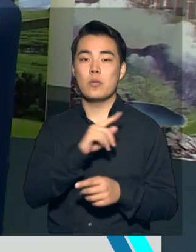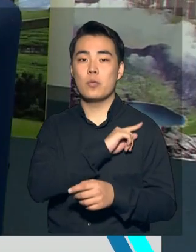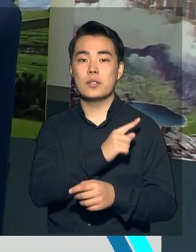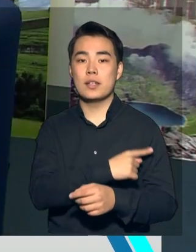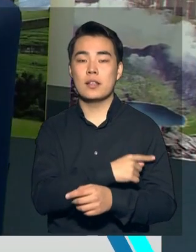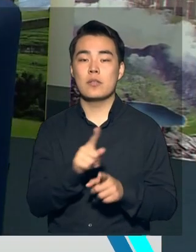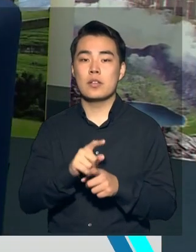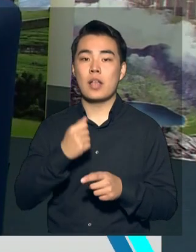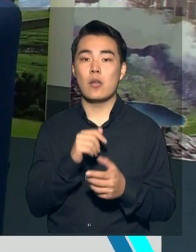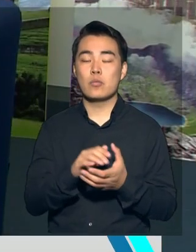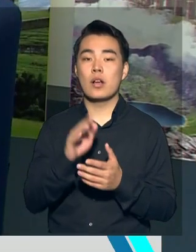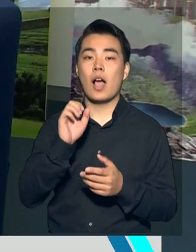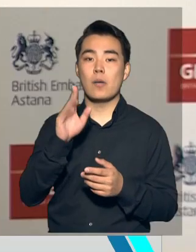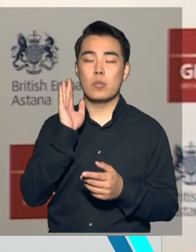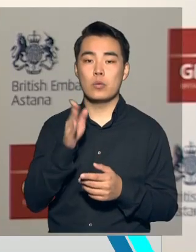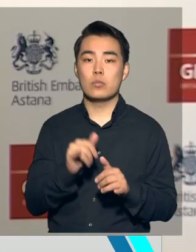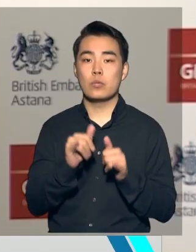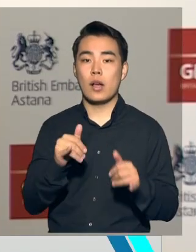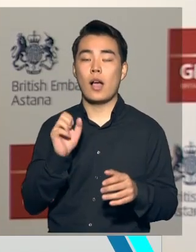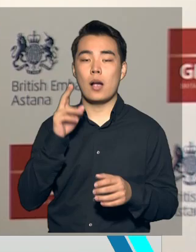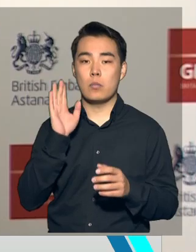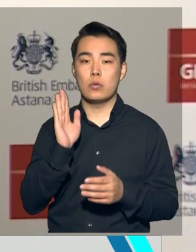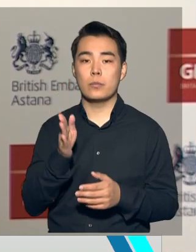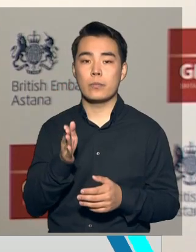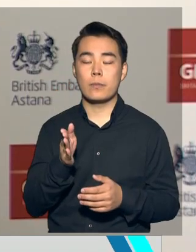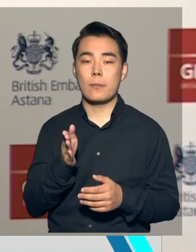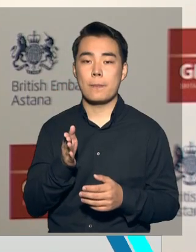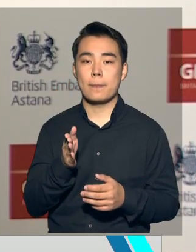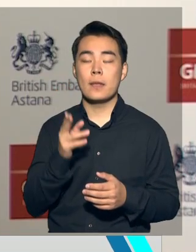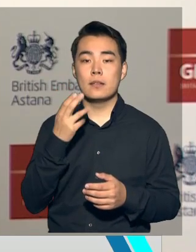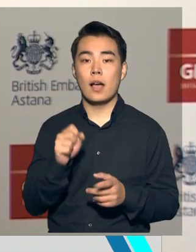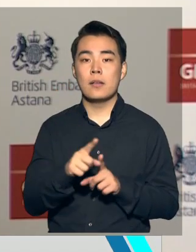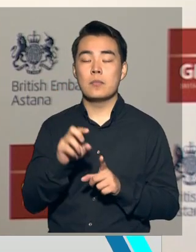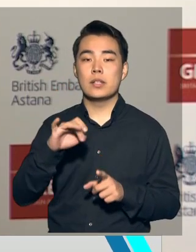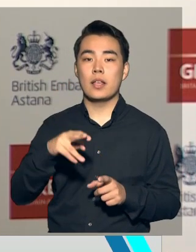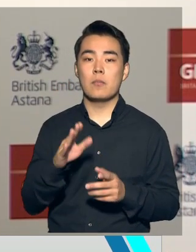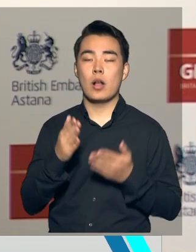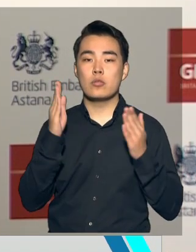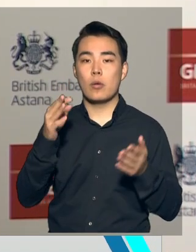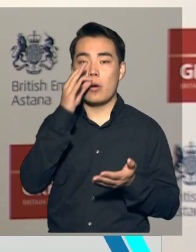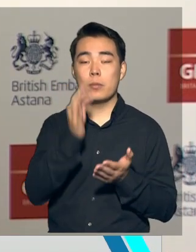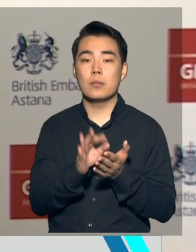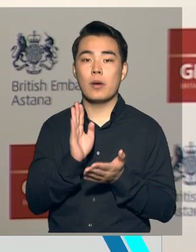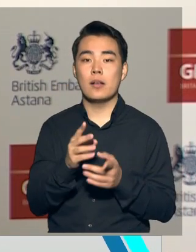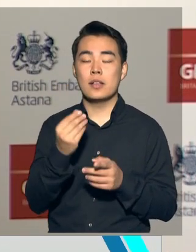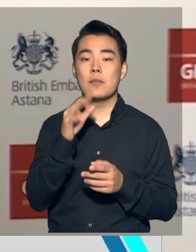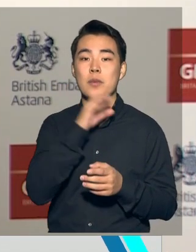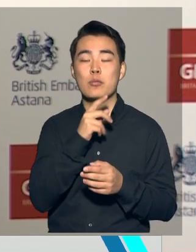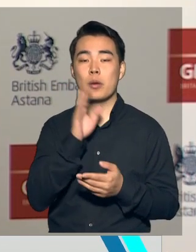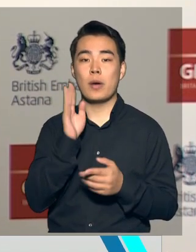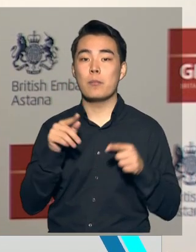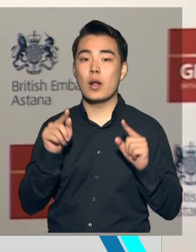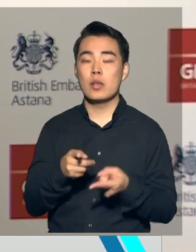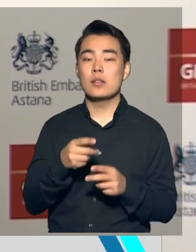усиливать сотрудничество в этой сфере Да Великобритания имеет большой опыт в борьбе с финансовыми преступлениями